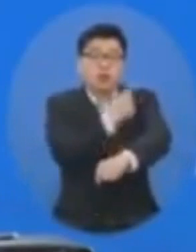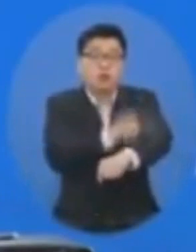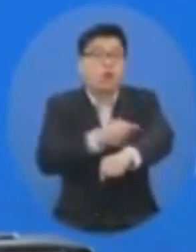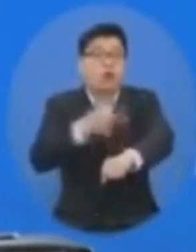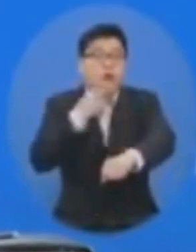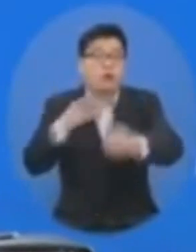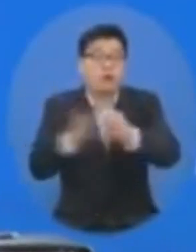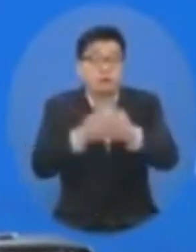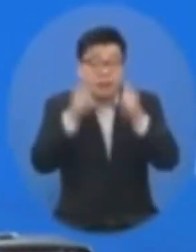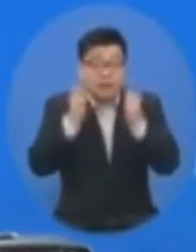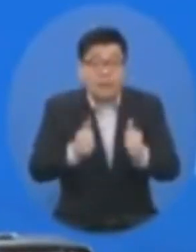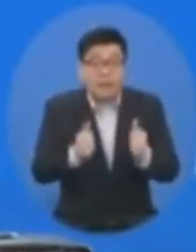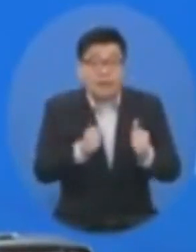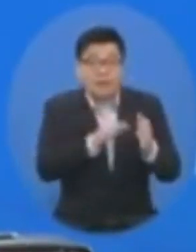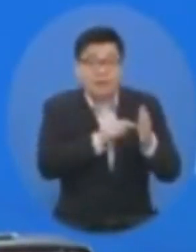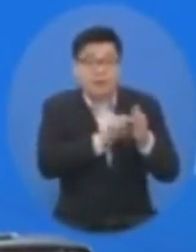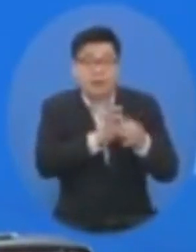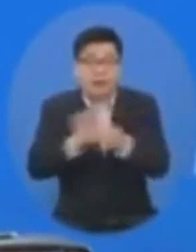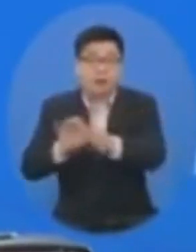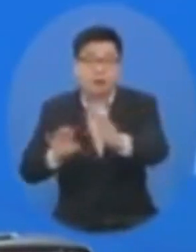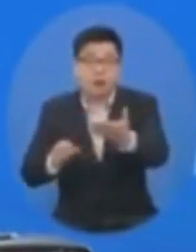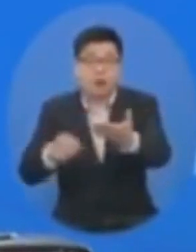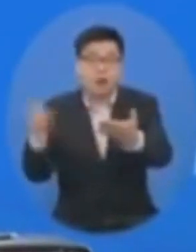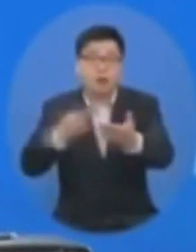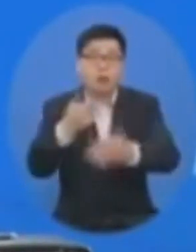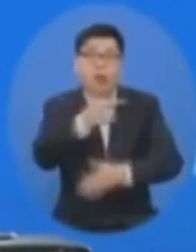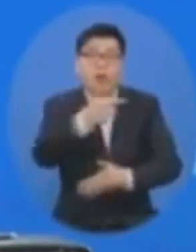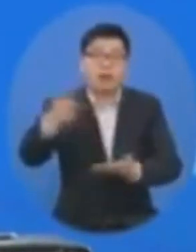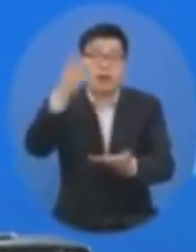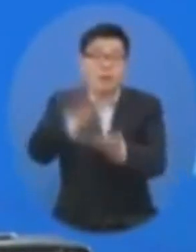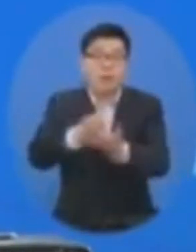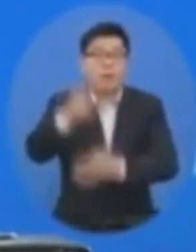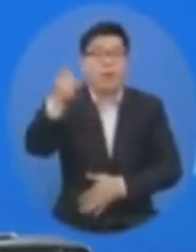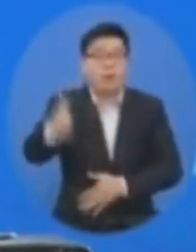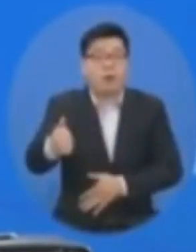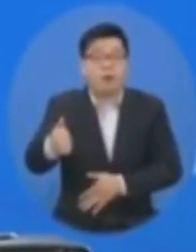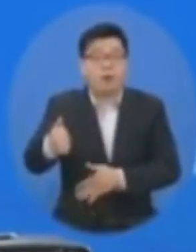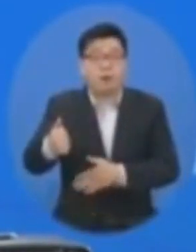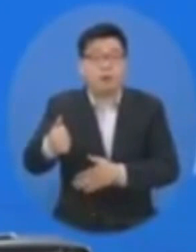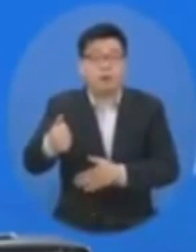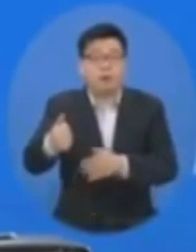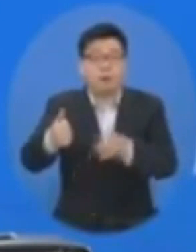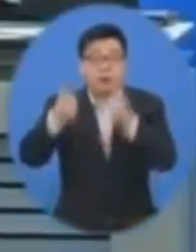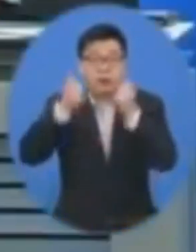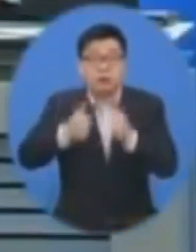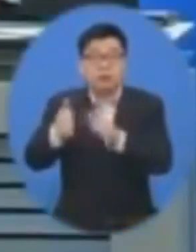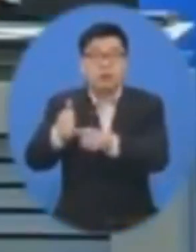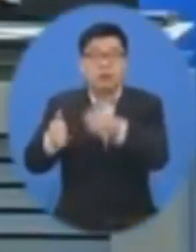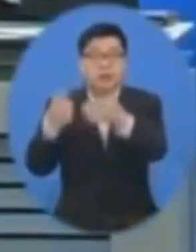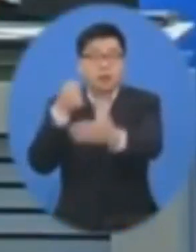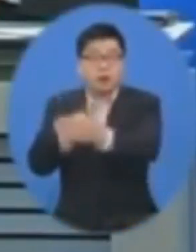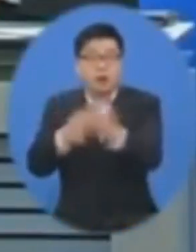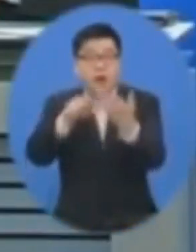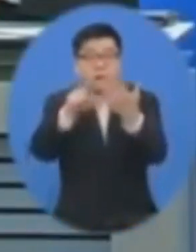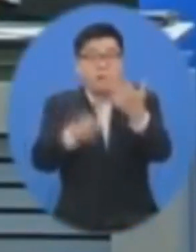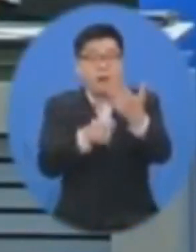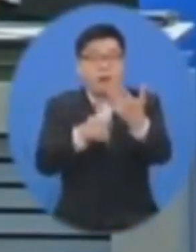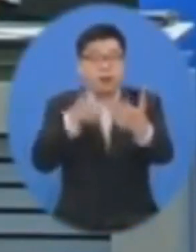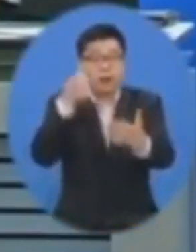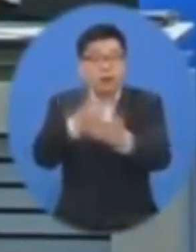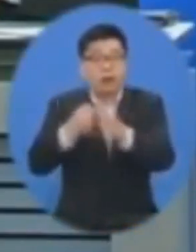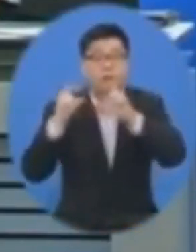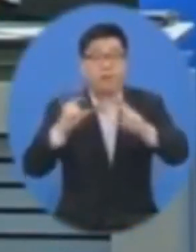해석이 많습니다. 그리고 대법원도 주심을 대법관을 지정했고요. 8월 중에 선고가 내려질 걸로 이렇게 알고